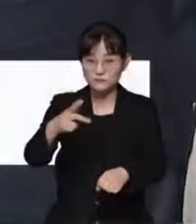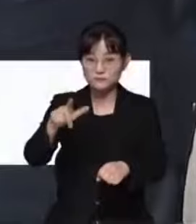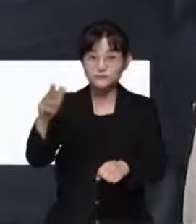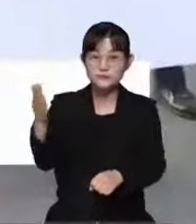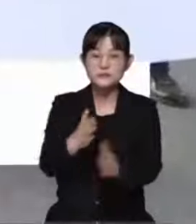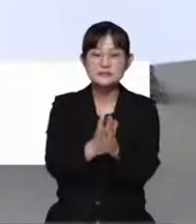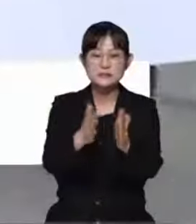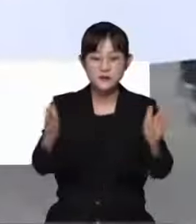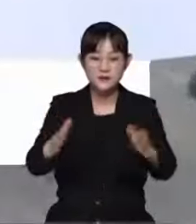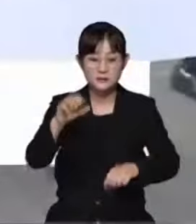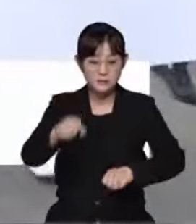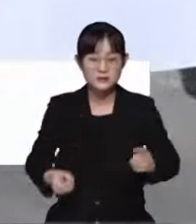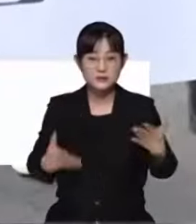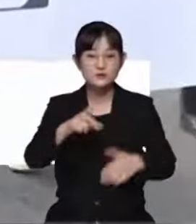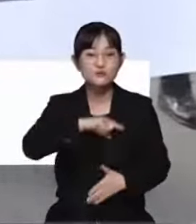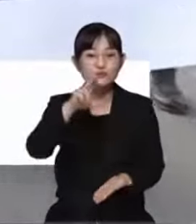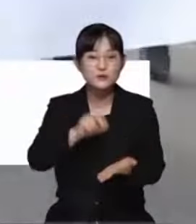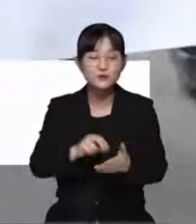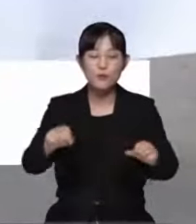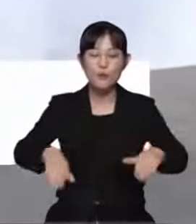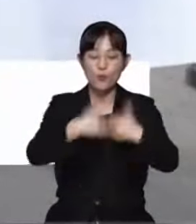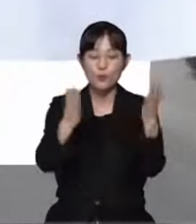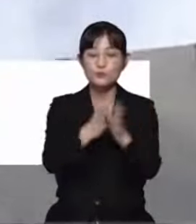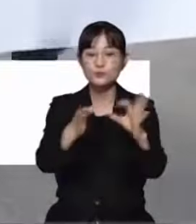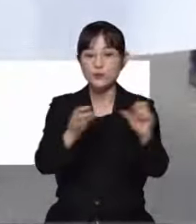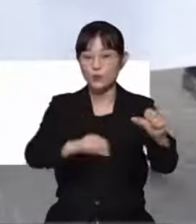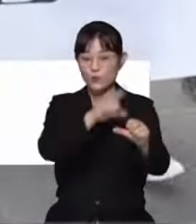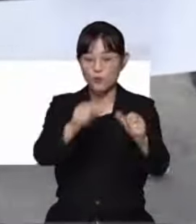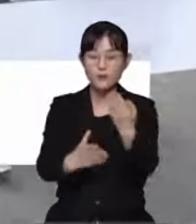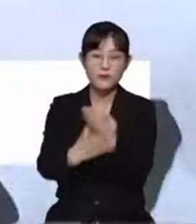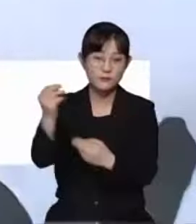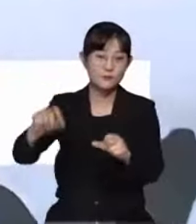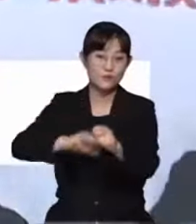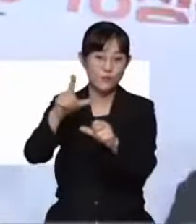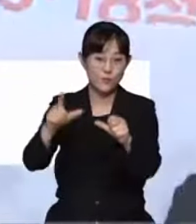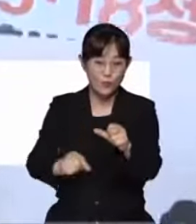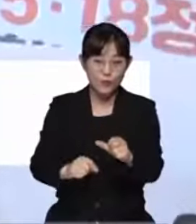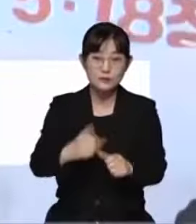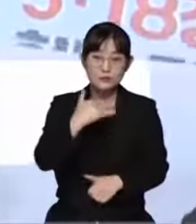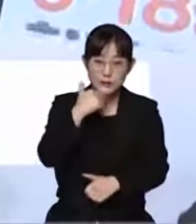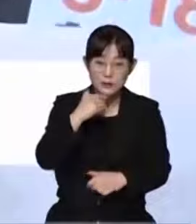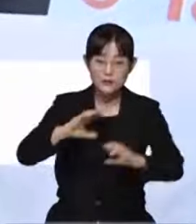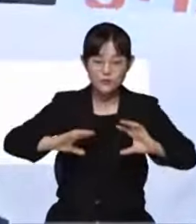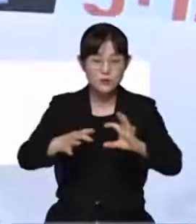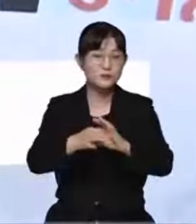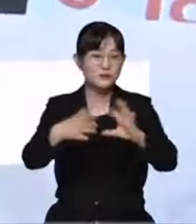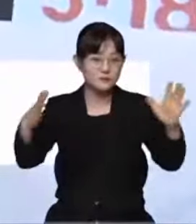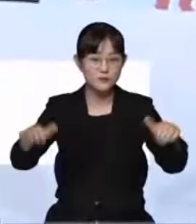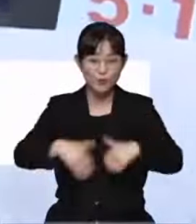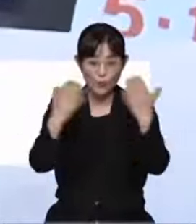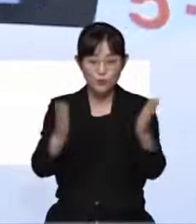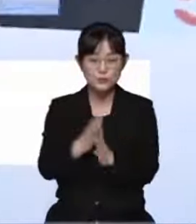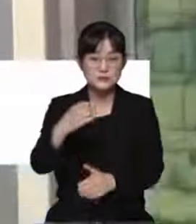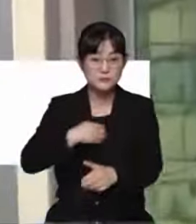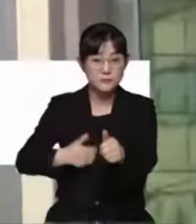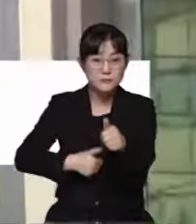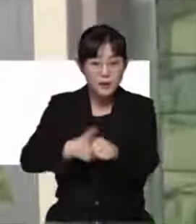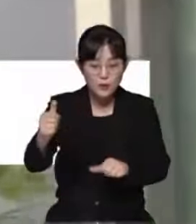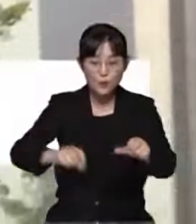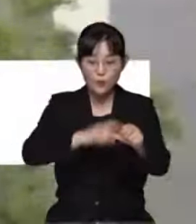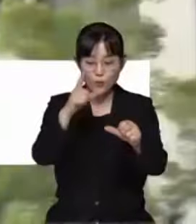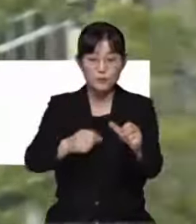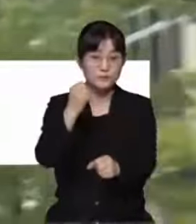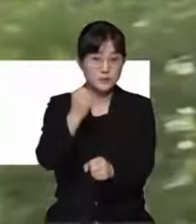시작된 전야제의 주제는 모두의 5월, 하나 되는 5월입니다. 세대와 국가를 넘어 모두 함께 각종 위기를 극복하는